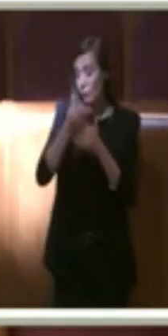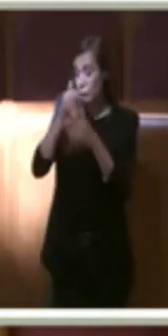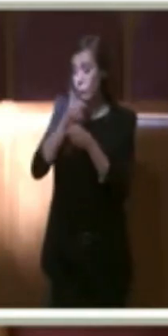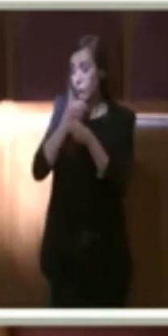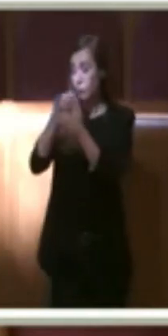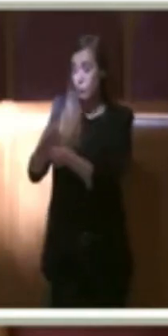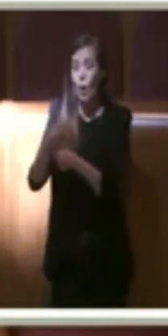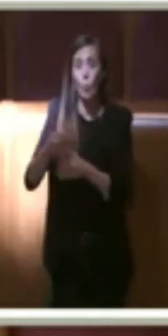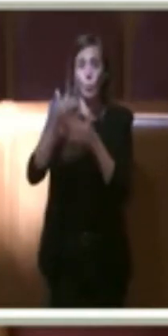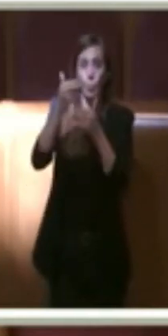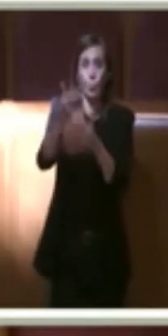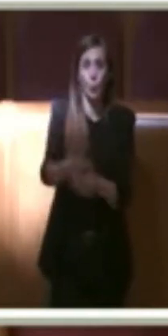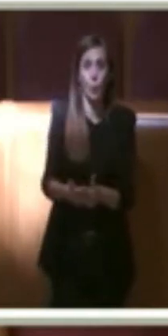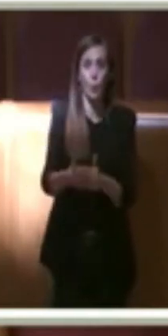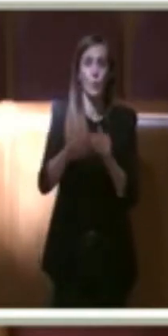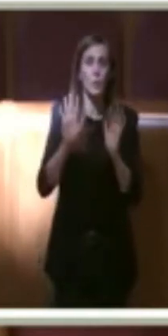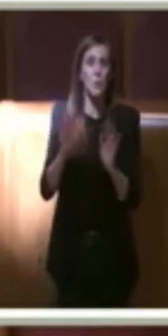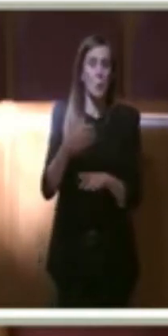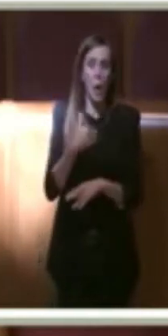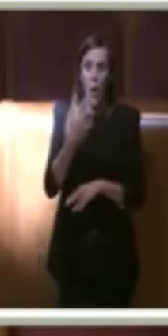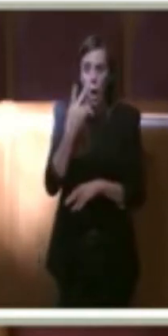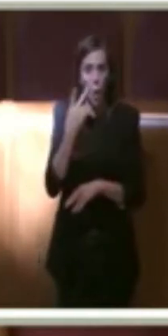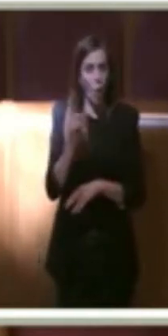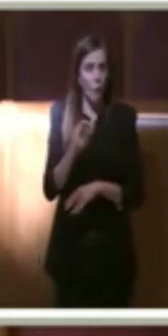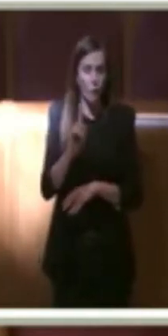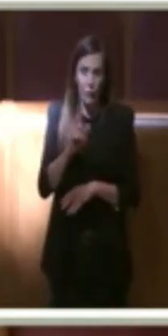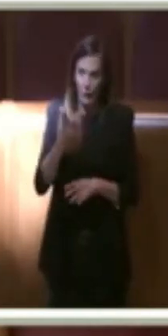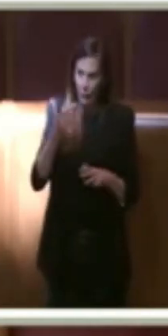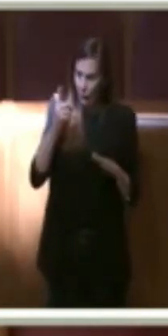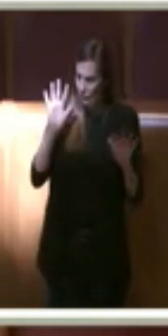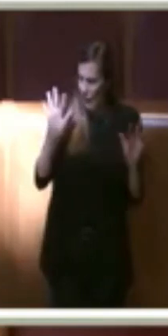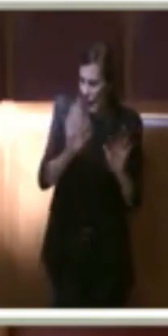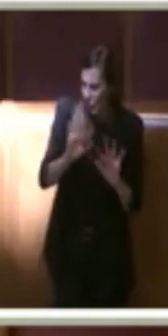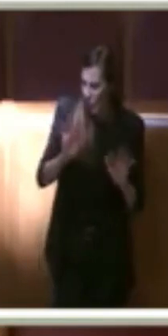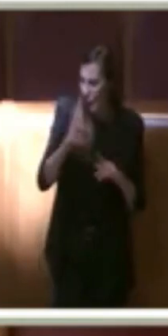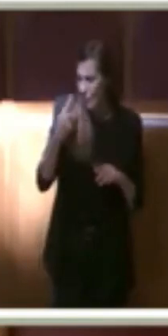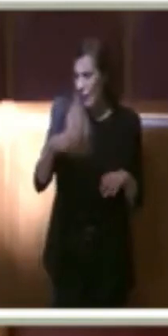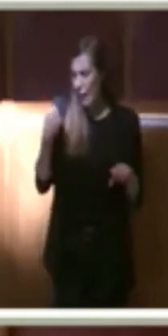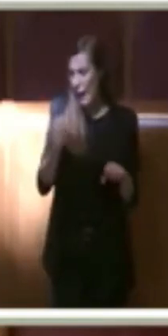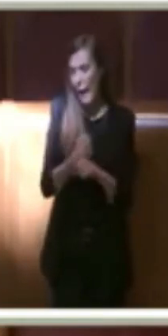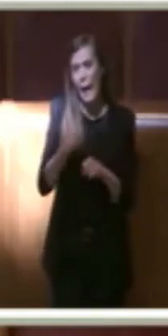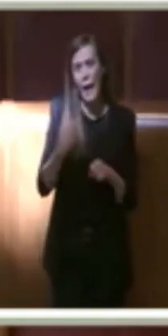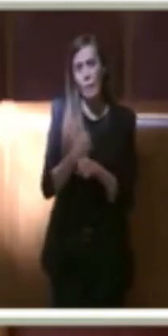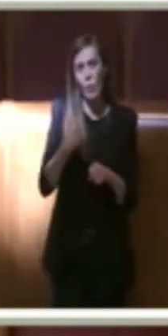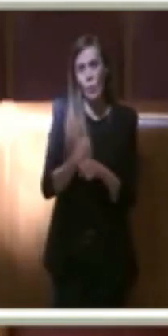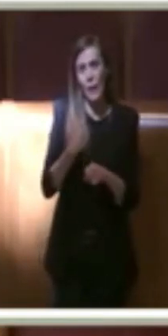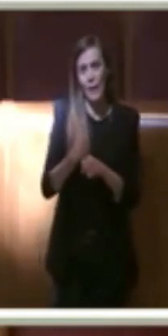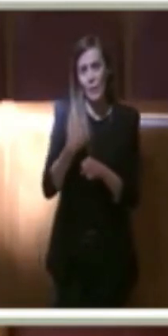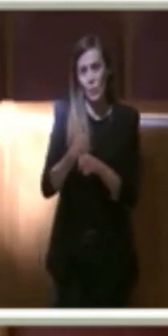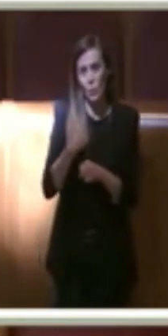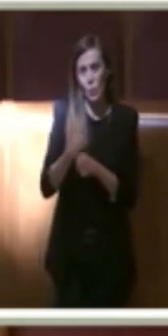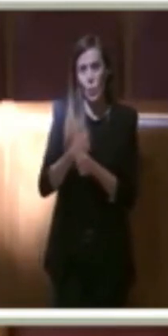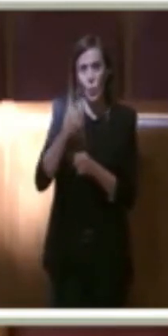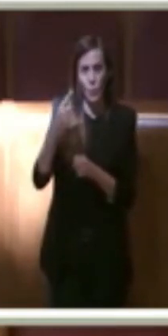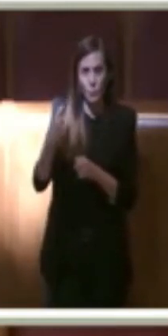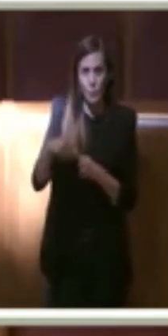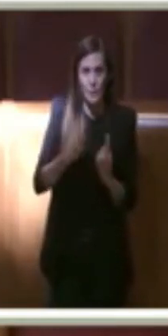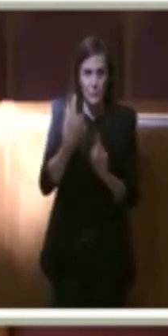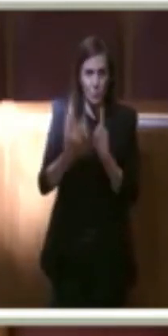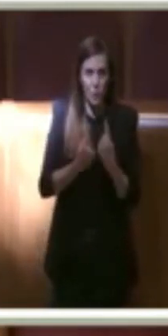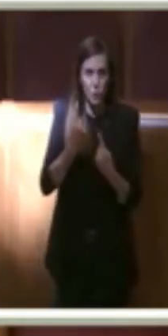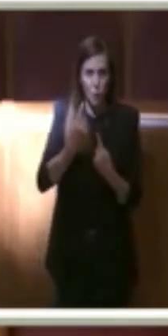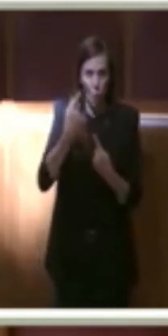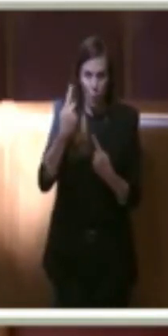Dunque, io non vedo tutto questo dramma per i lavoratori di multiservizi in questa situazione. Noi, lo